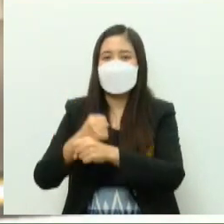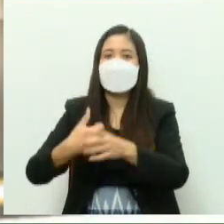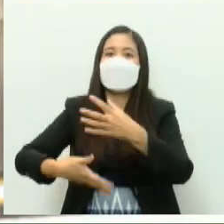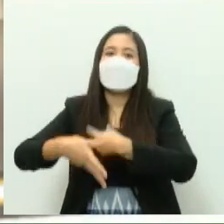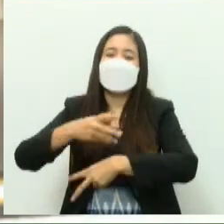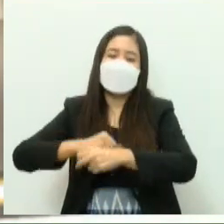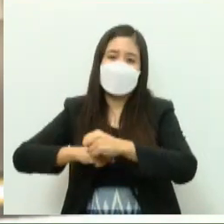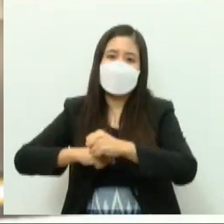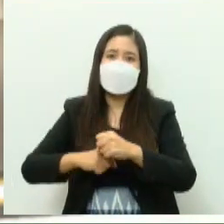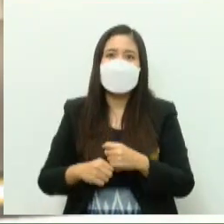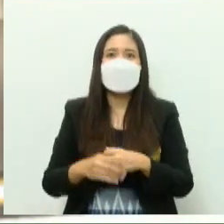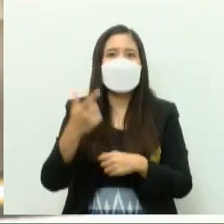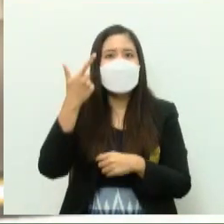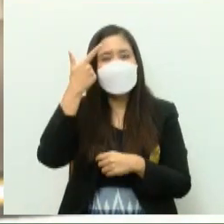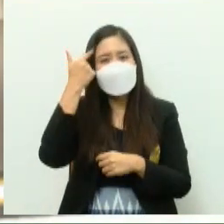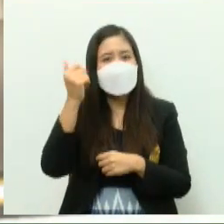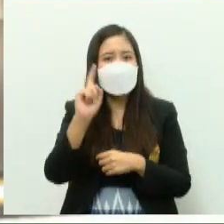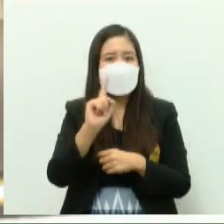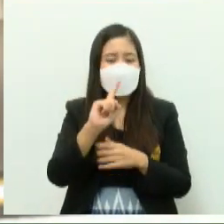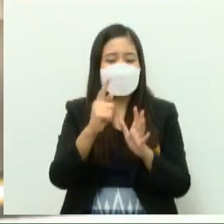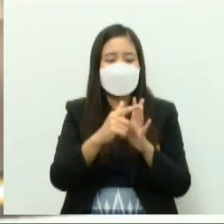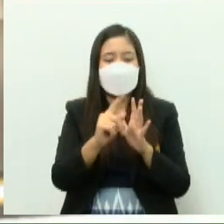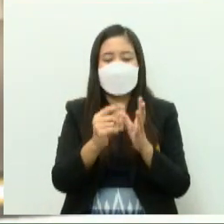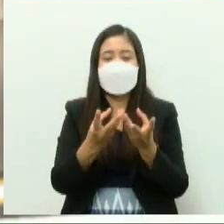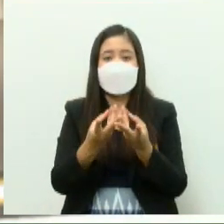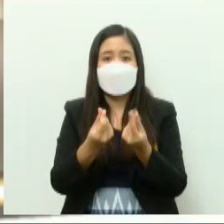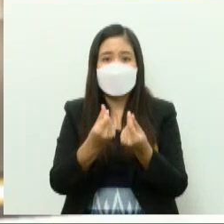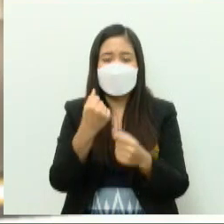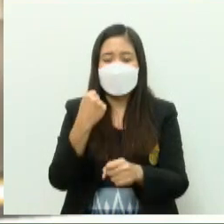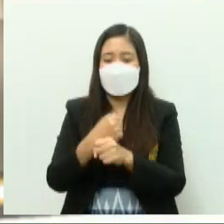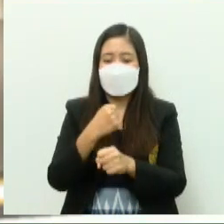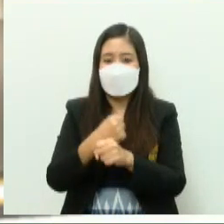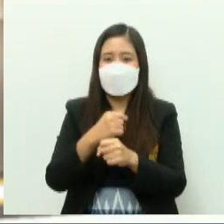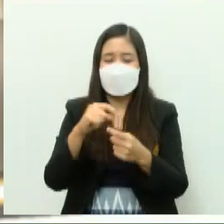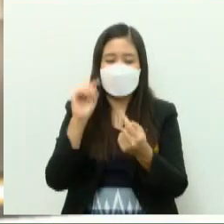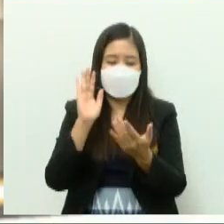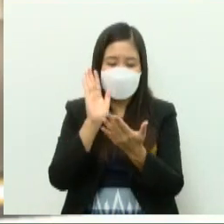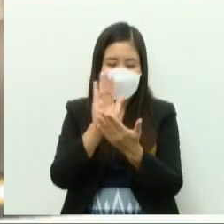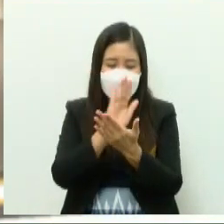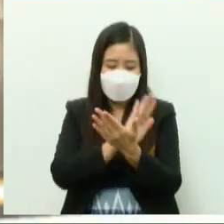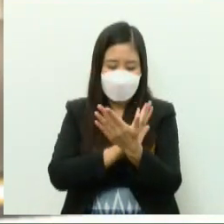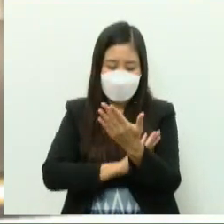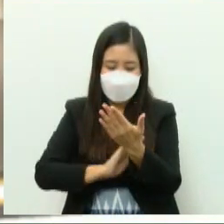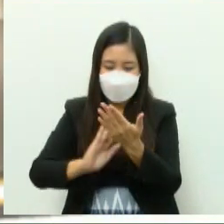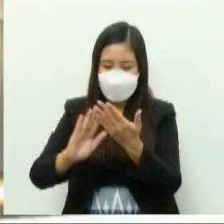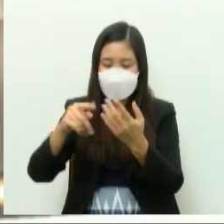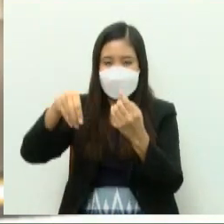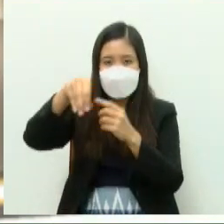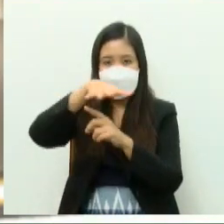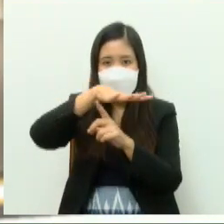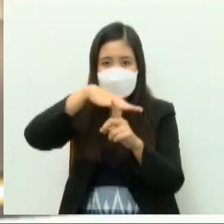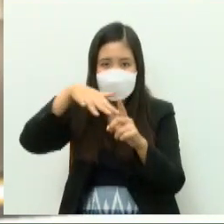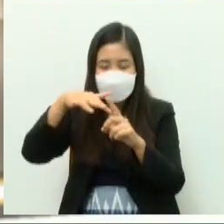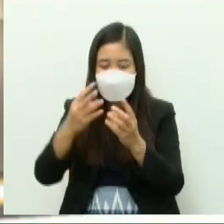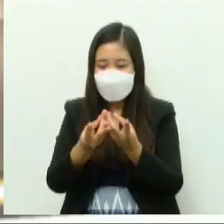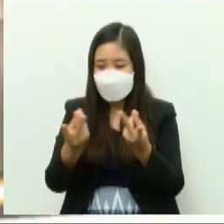ว่าเนื่องจากว่าในแต่ละเขตพื้นที่การศึกษานั้นมีความแตกต่างในเรื่องของบริบทสภาพแวดล้อมหรือโครงสร้างพื้นฐานอ